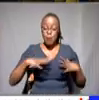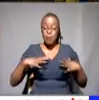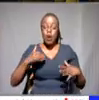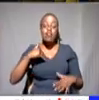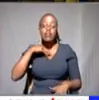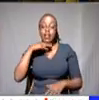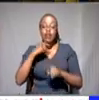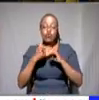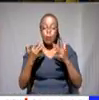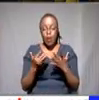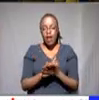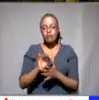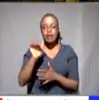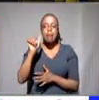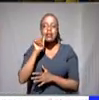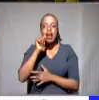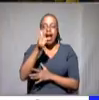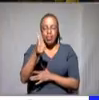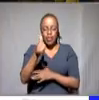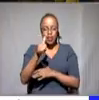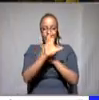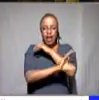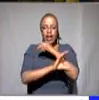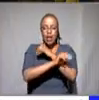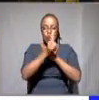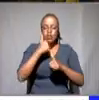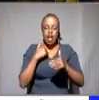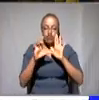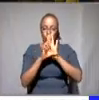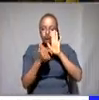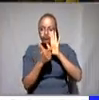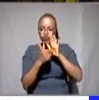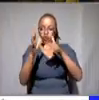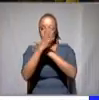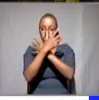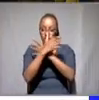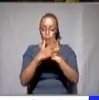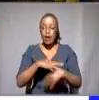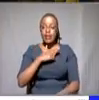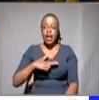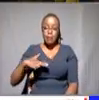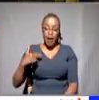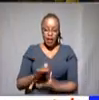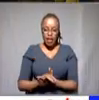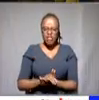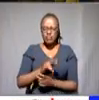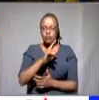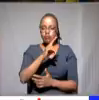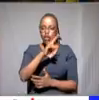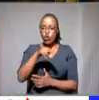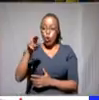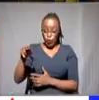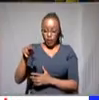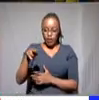oyo wa Britain. Mafruli maria magio na mo mahagikite mawadhuma ya ni fruli wa Germany, fruli wa Denmark, na ginya fruli